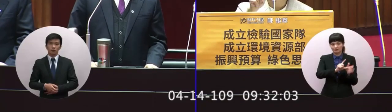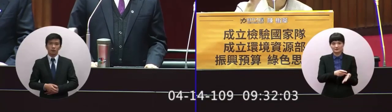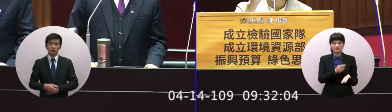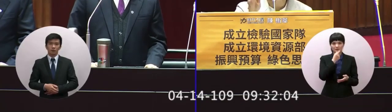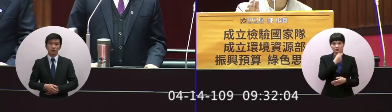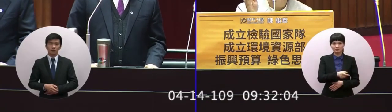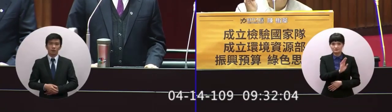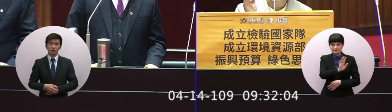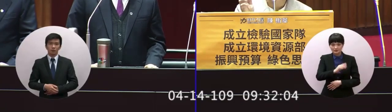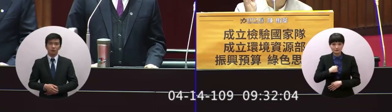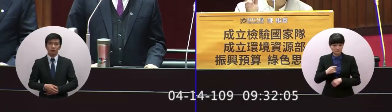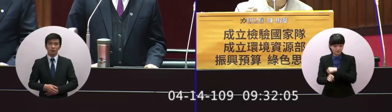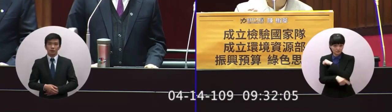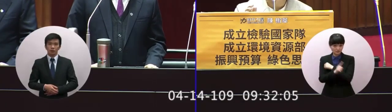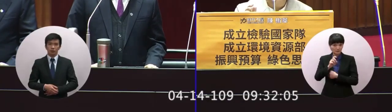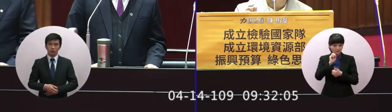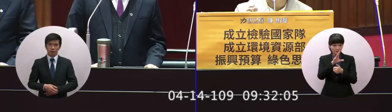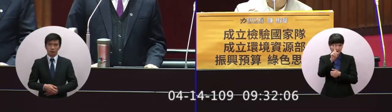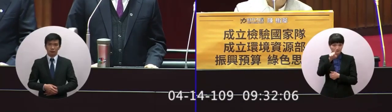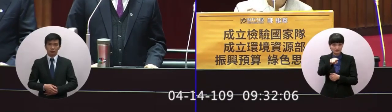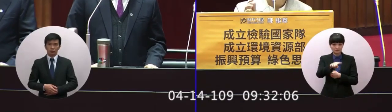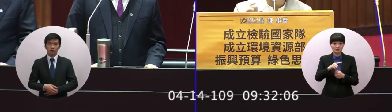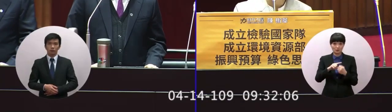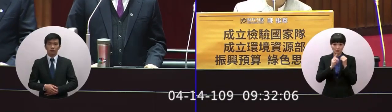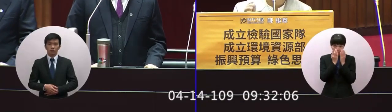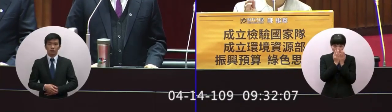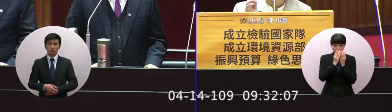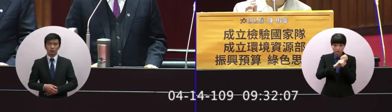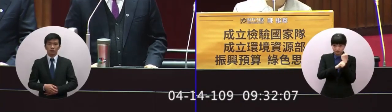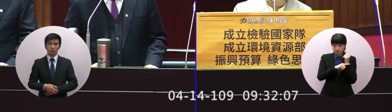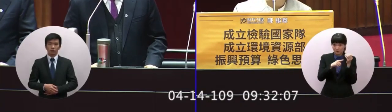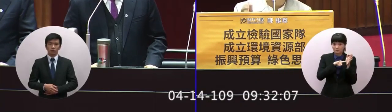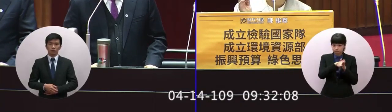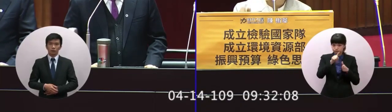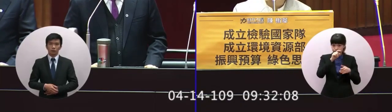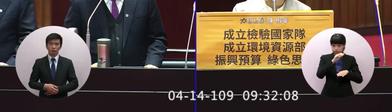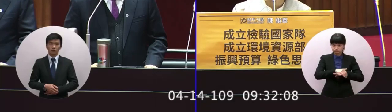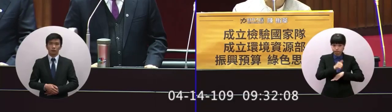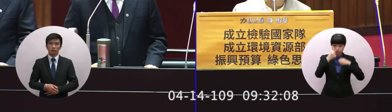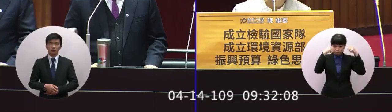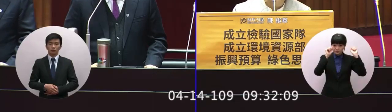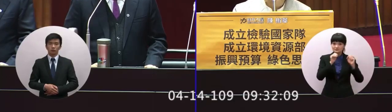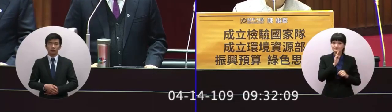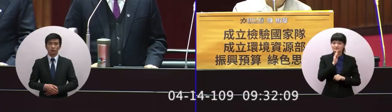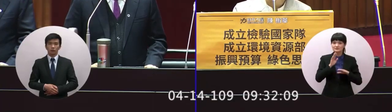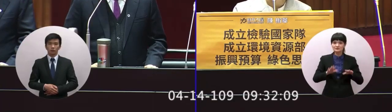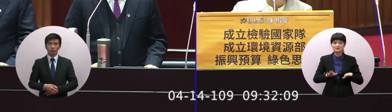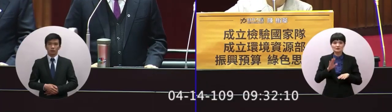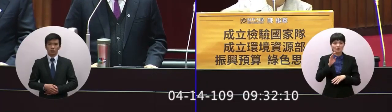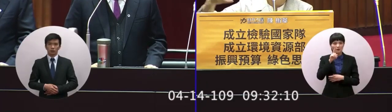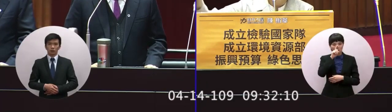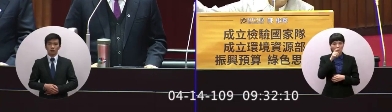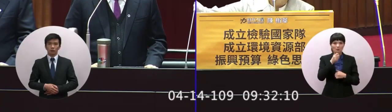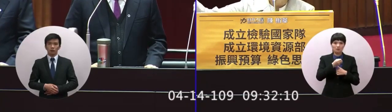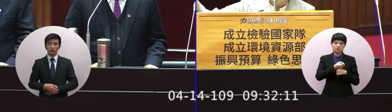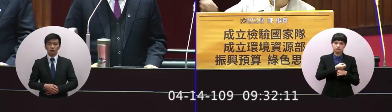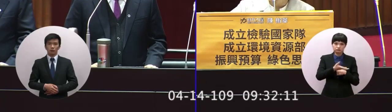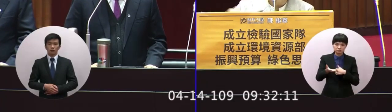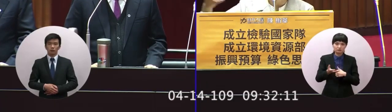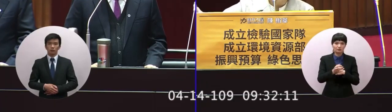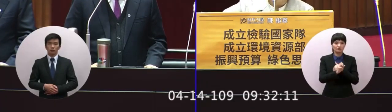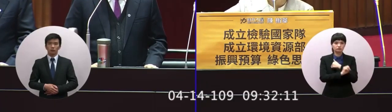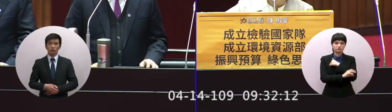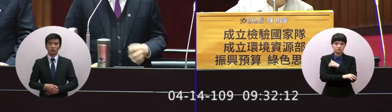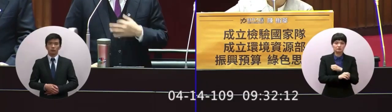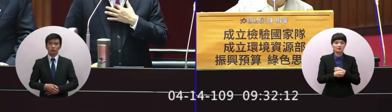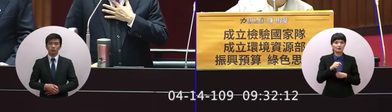点，就是因为院长也是法律出身的，那目前很多这个污染废弃物乱丢， 都会送检调，那